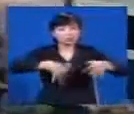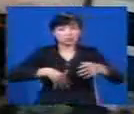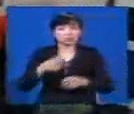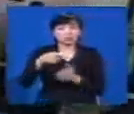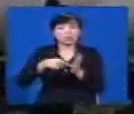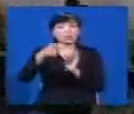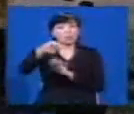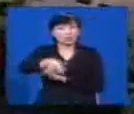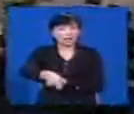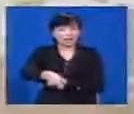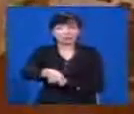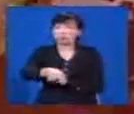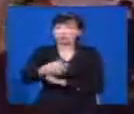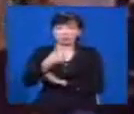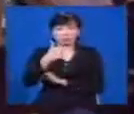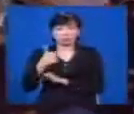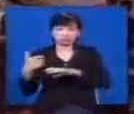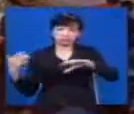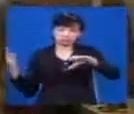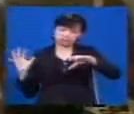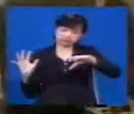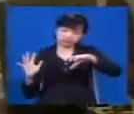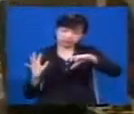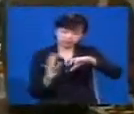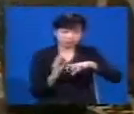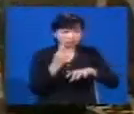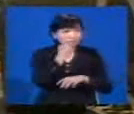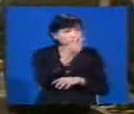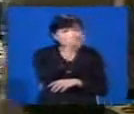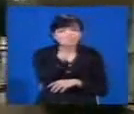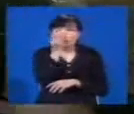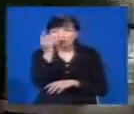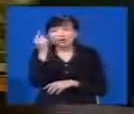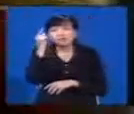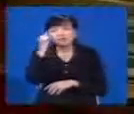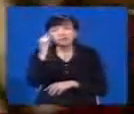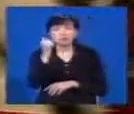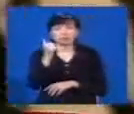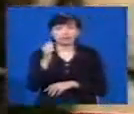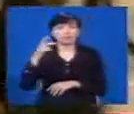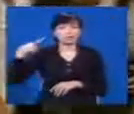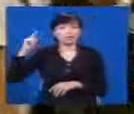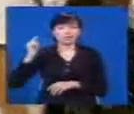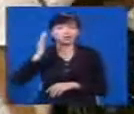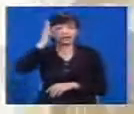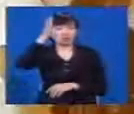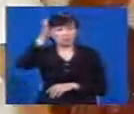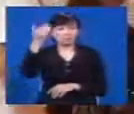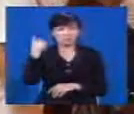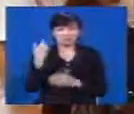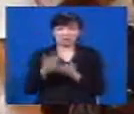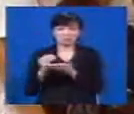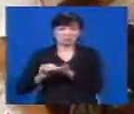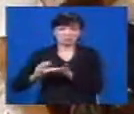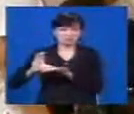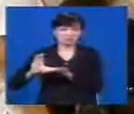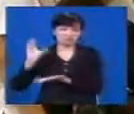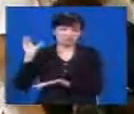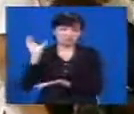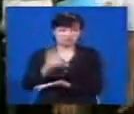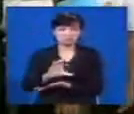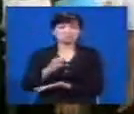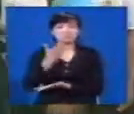กวัยมาร่วมชมและแสดงความคิดเห็นต่อประโยชน์ที่จะเกิดขึ้นในอนาคตจากการลงทุนขนาดใหญ่เพื่อพลิกโฉม